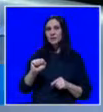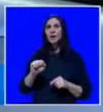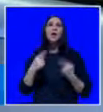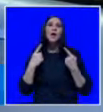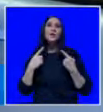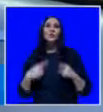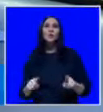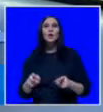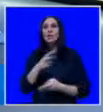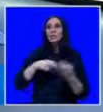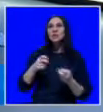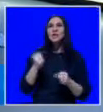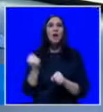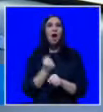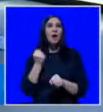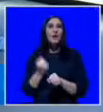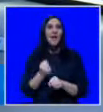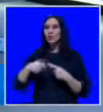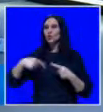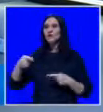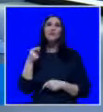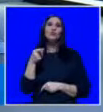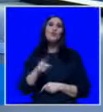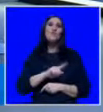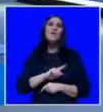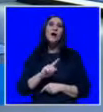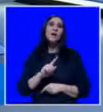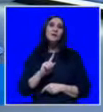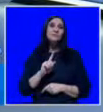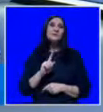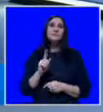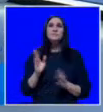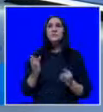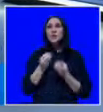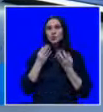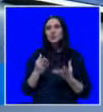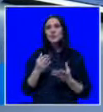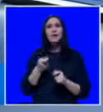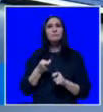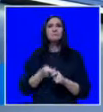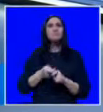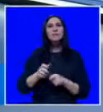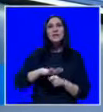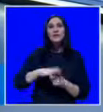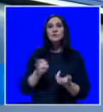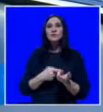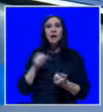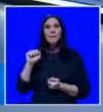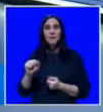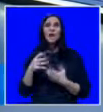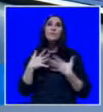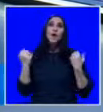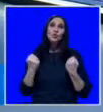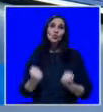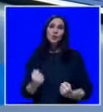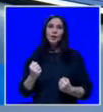опортюнисти, които търсят кариерно развитие. Това е неизбежно при създаването на всяка партия. И всъщност най-голямата трудност е да отсееш кои са